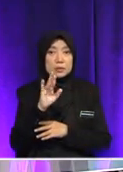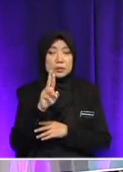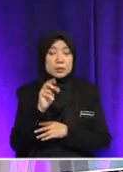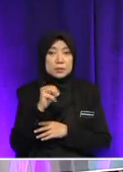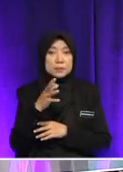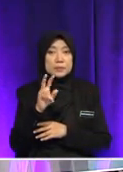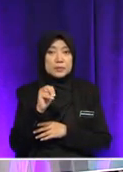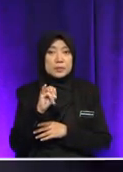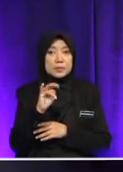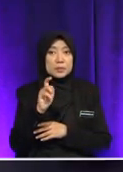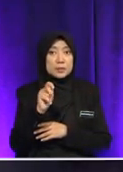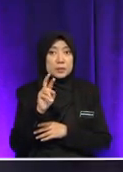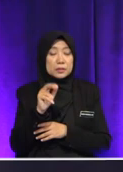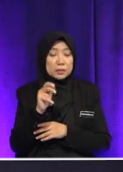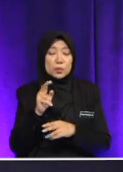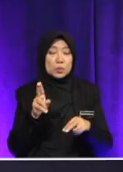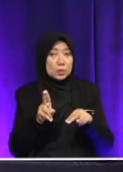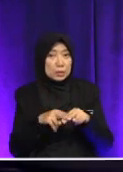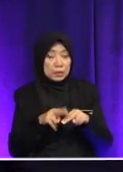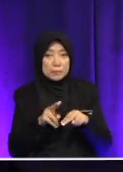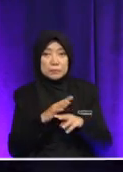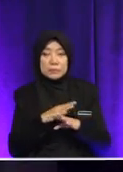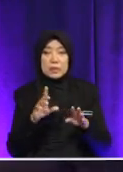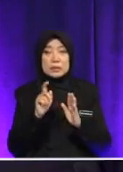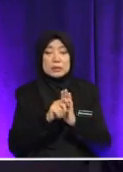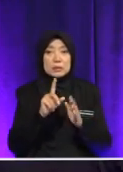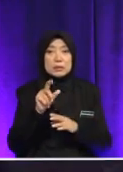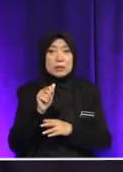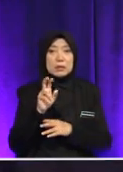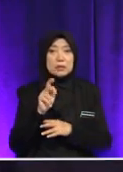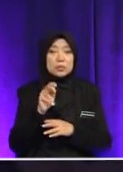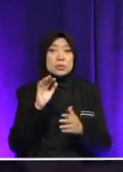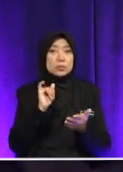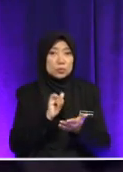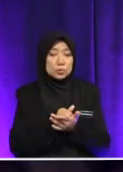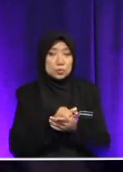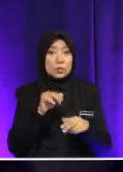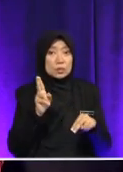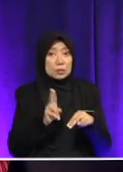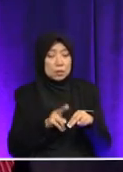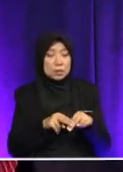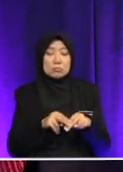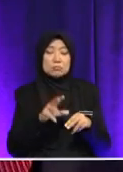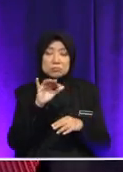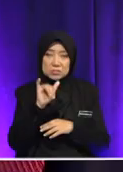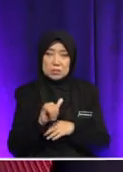Menggunakan garam tak terlarutkan oke natrium nitrat ini merupakan garam terlarut